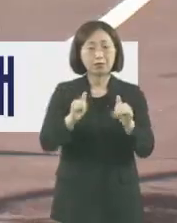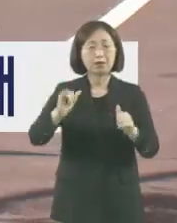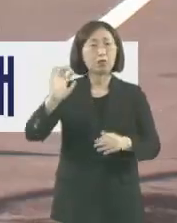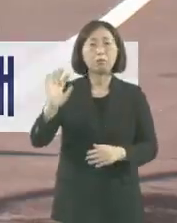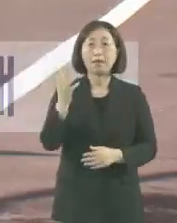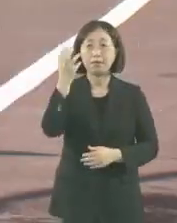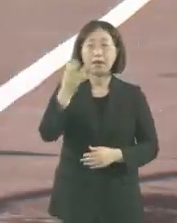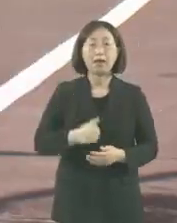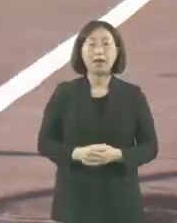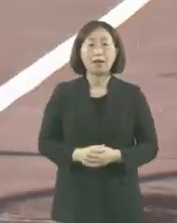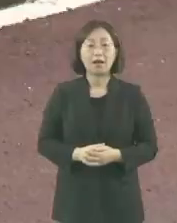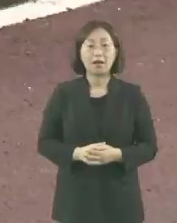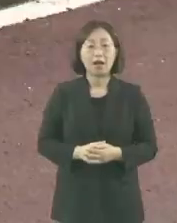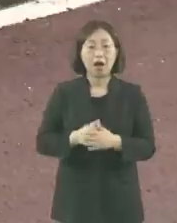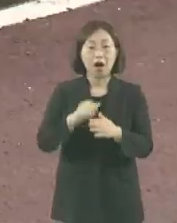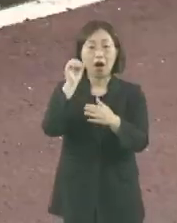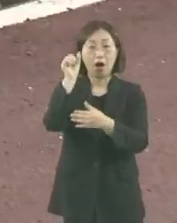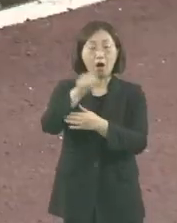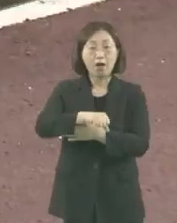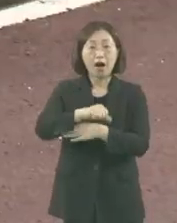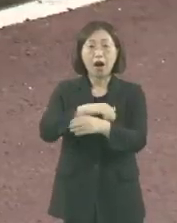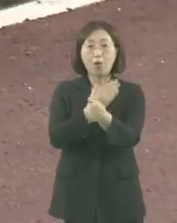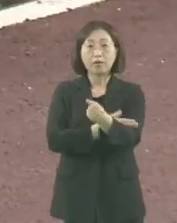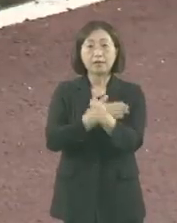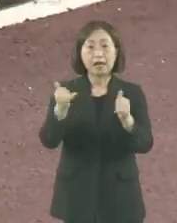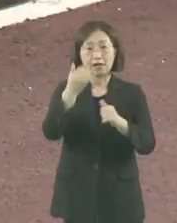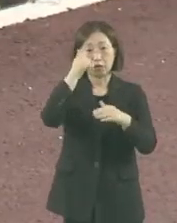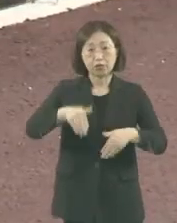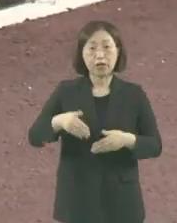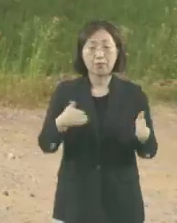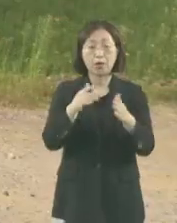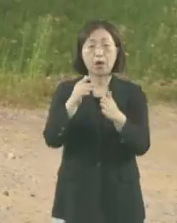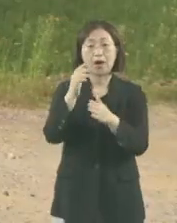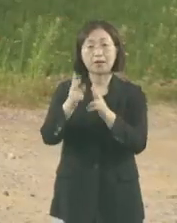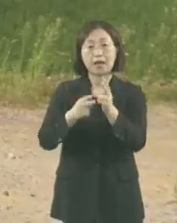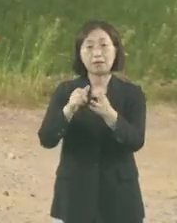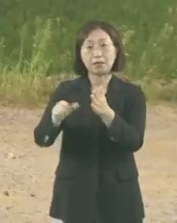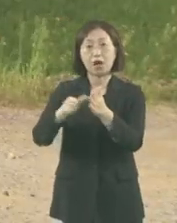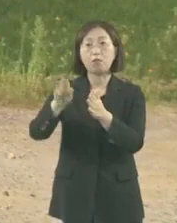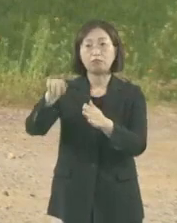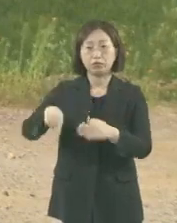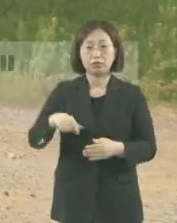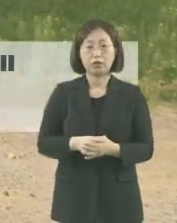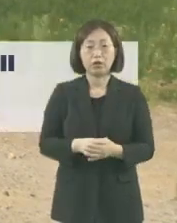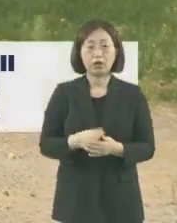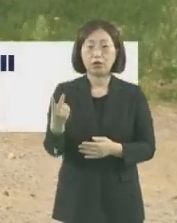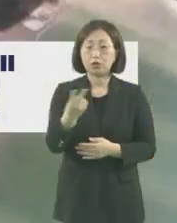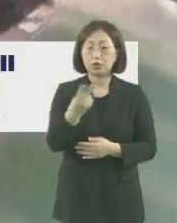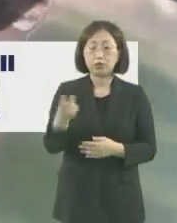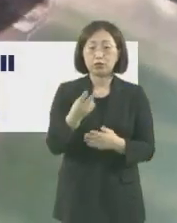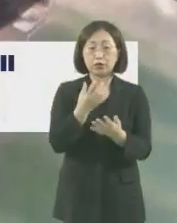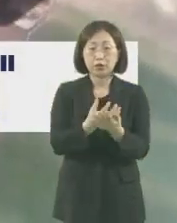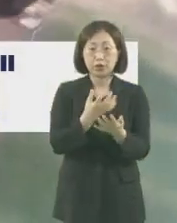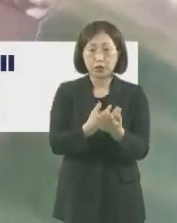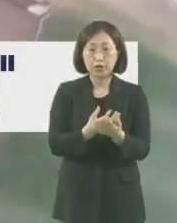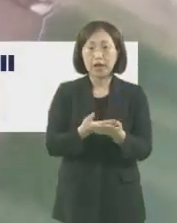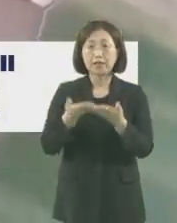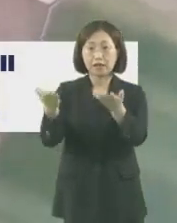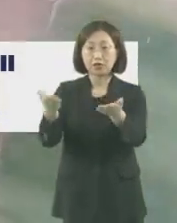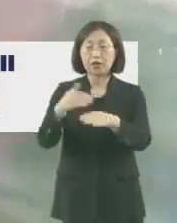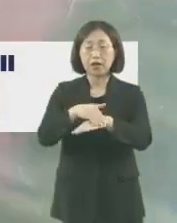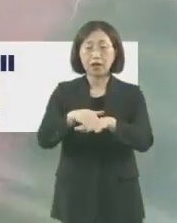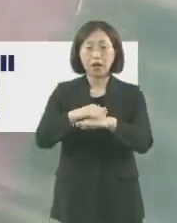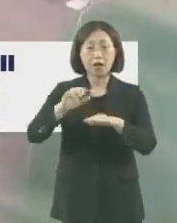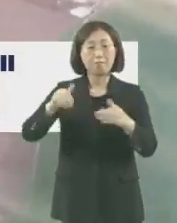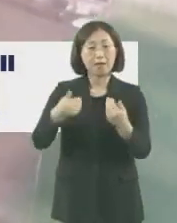있습니다. 최종 허가권자는 산자부와 충남도. 태안군은 지역 의견을 수렴해 두 기관에 제출할 예정으로